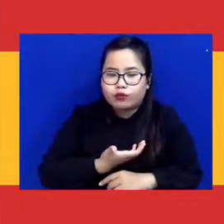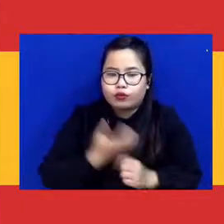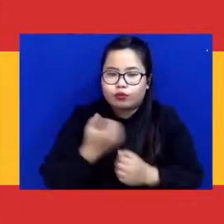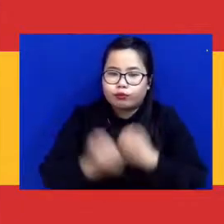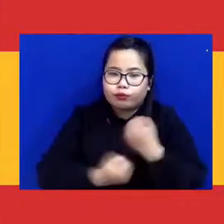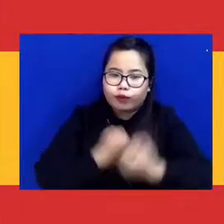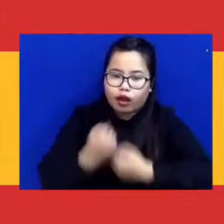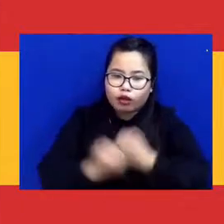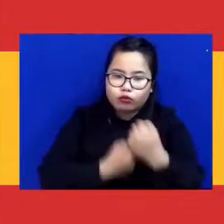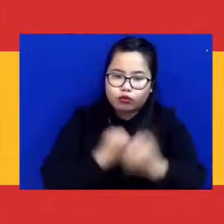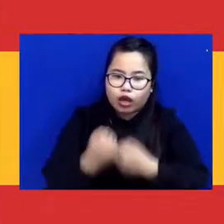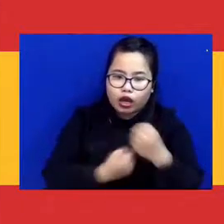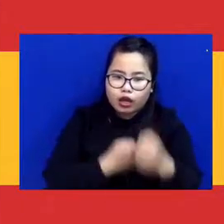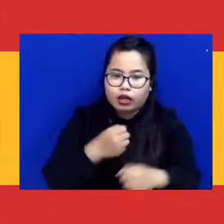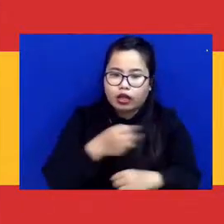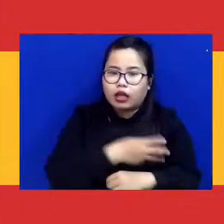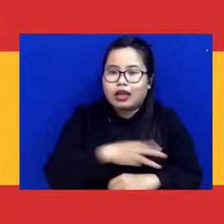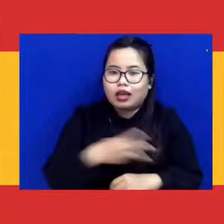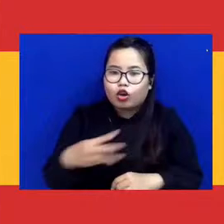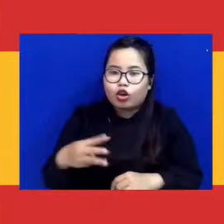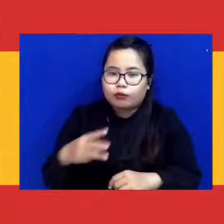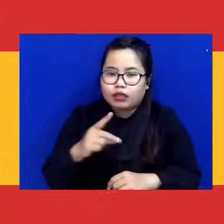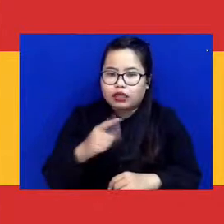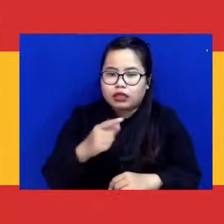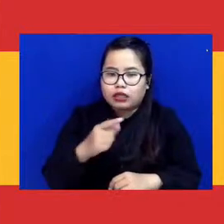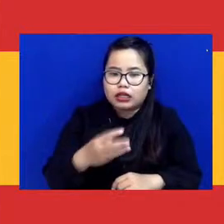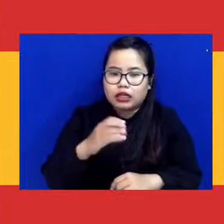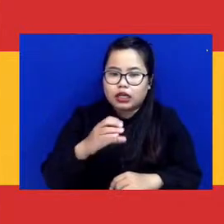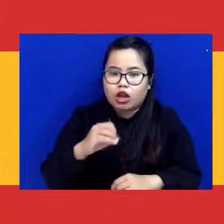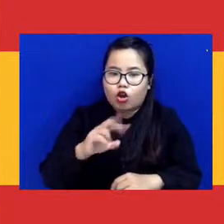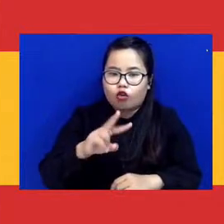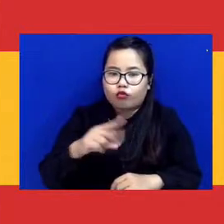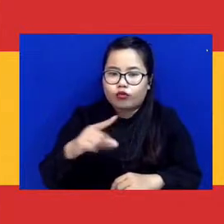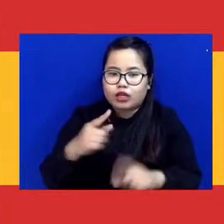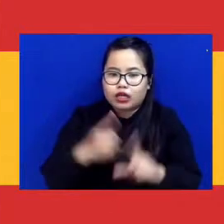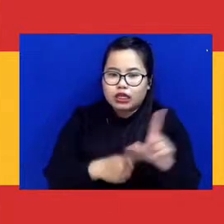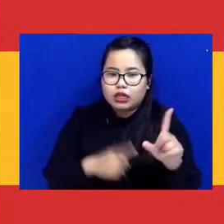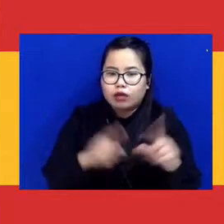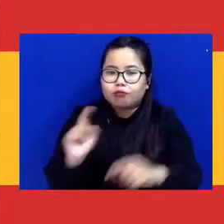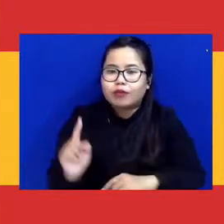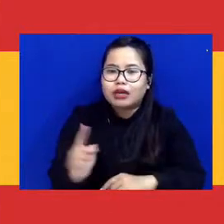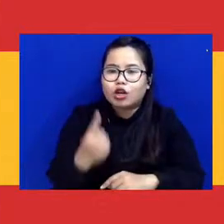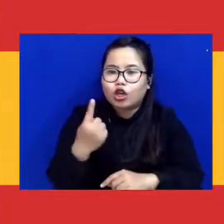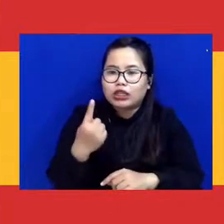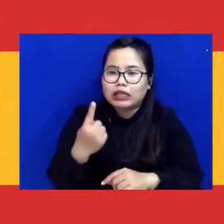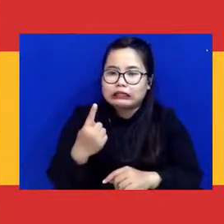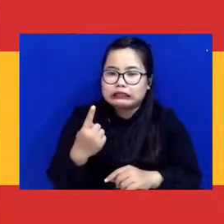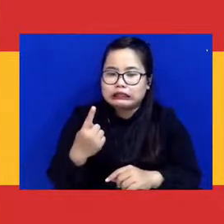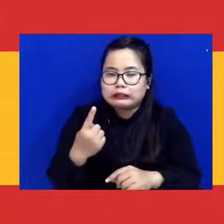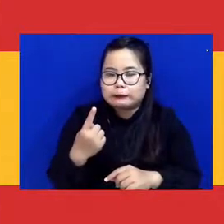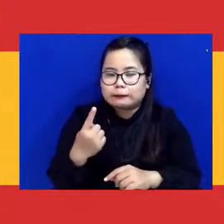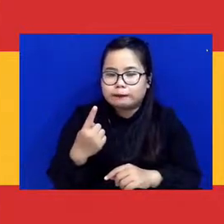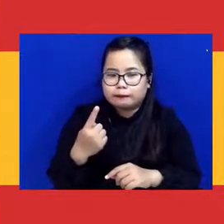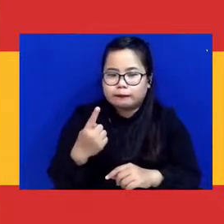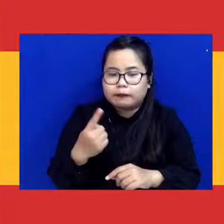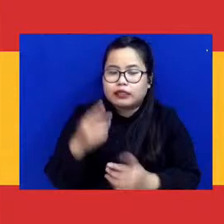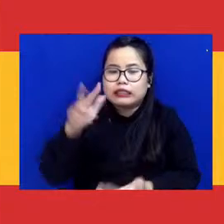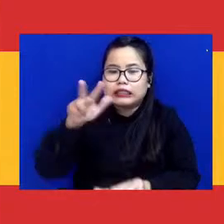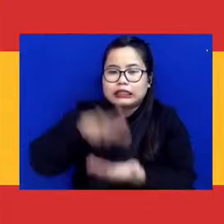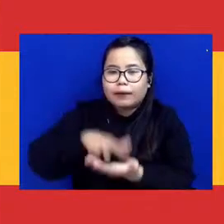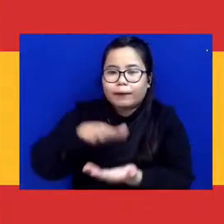melakukan economic recovery, yang salah satu prioritas yang perlu ditetapkan